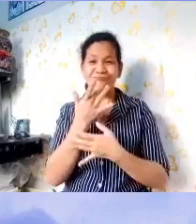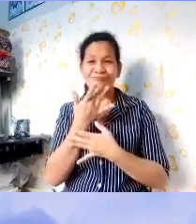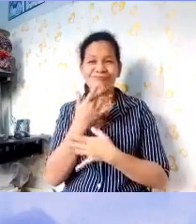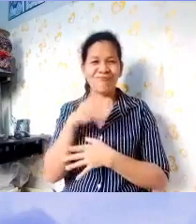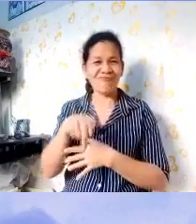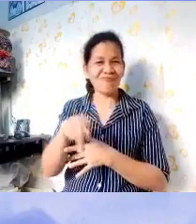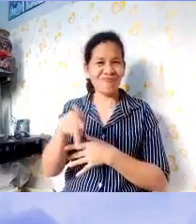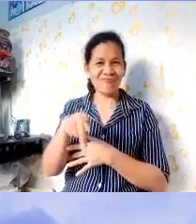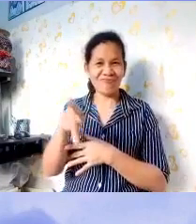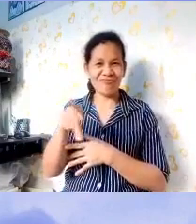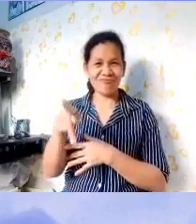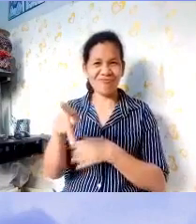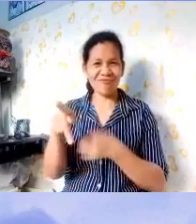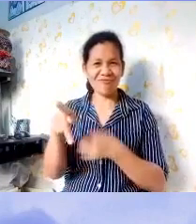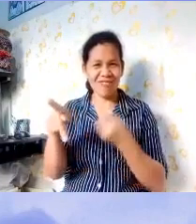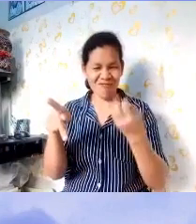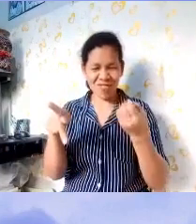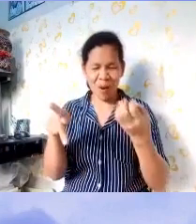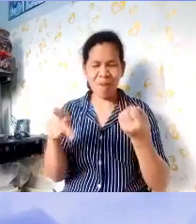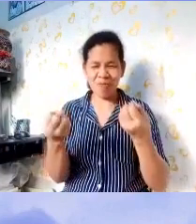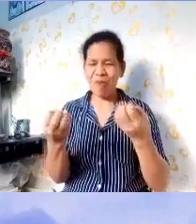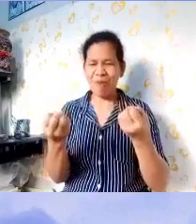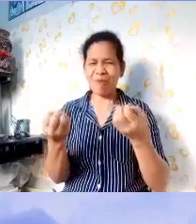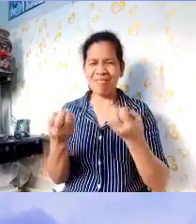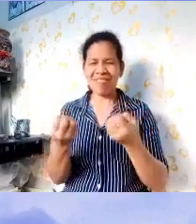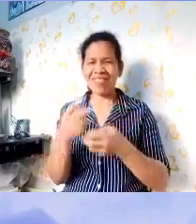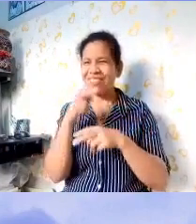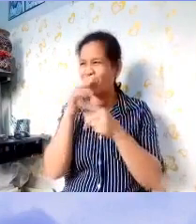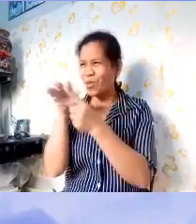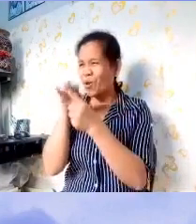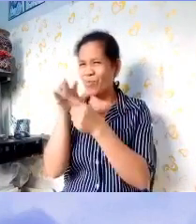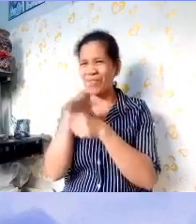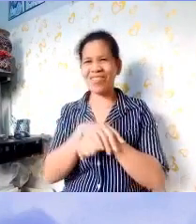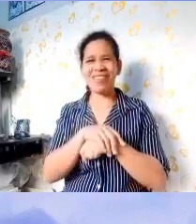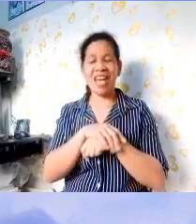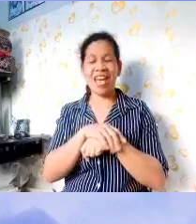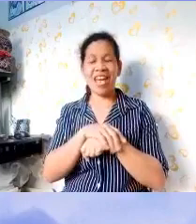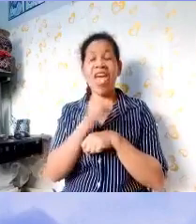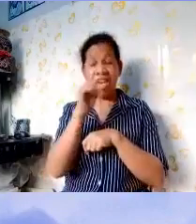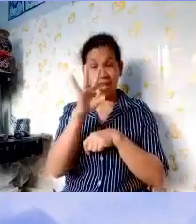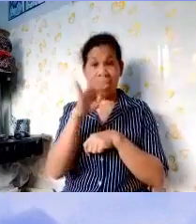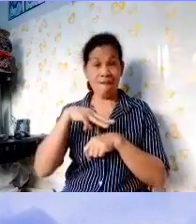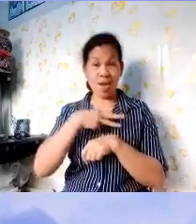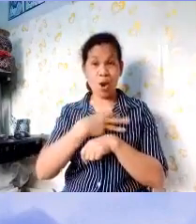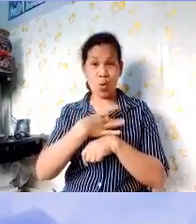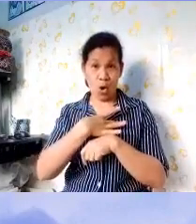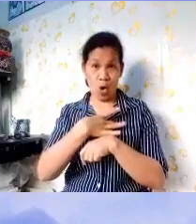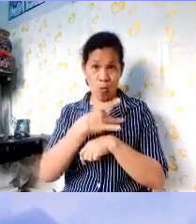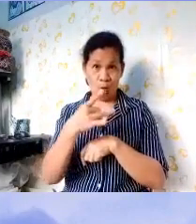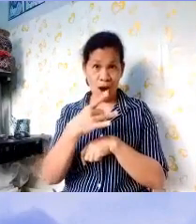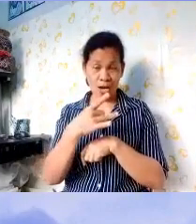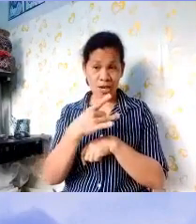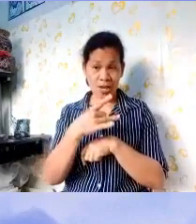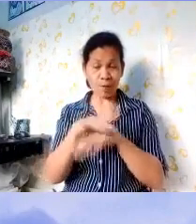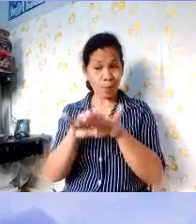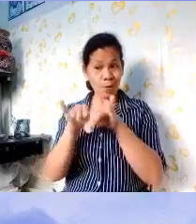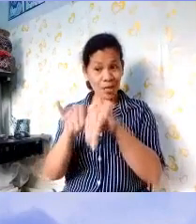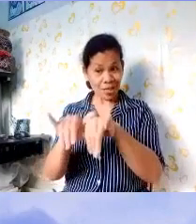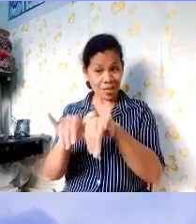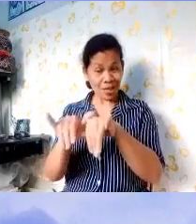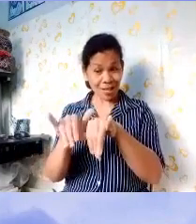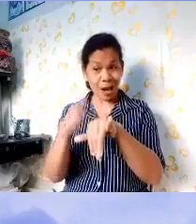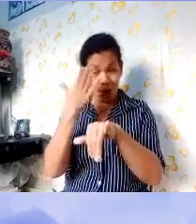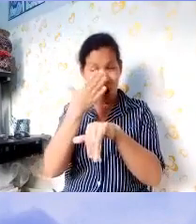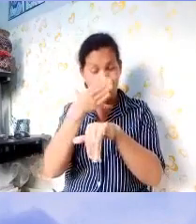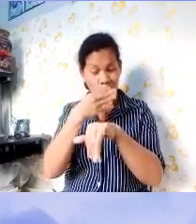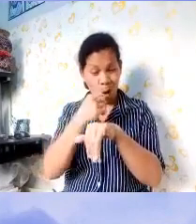mga nagplantito, plantita, no? Kung gusto po nating maging establish yung kanila pong paglago